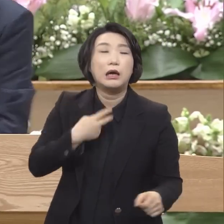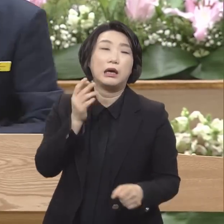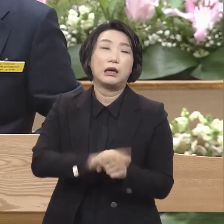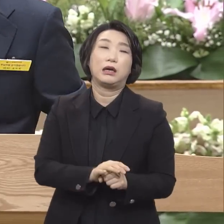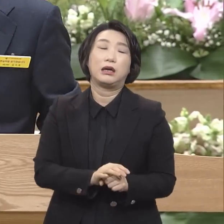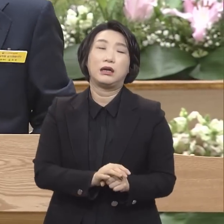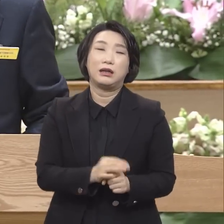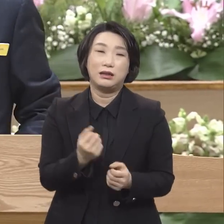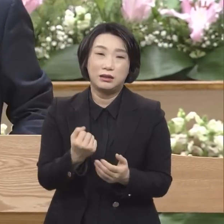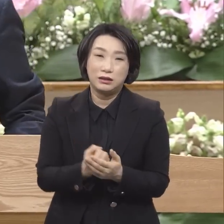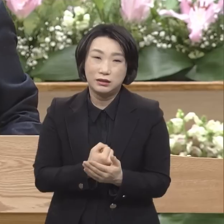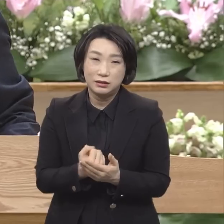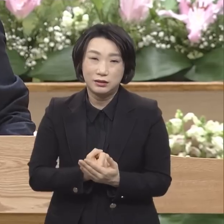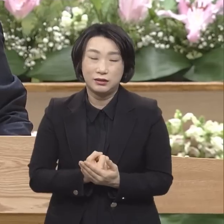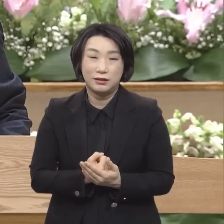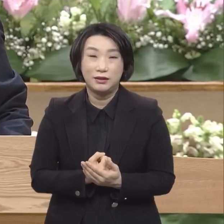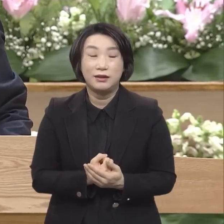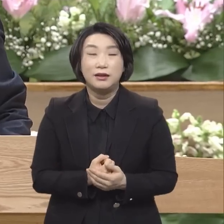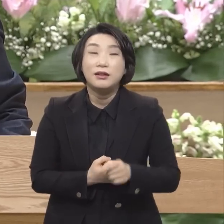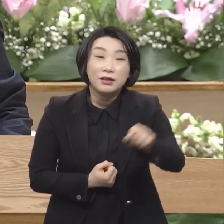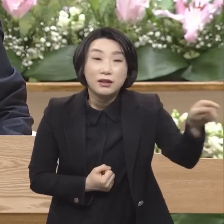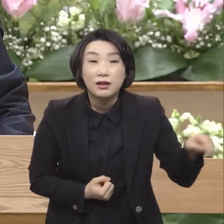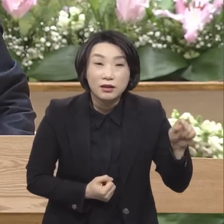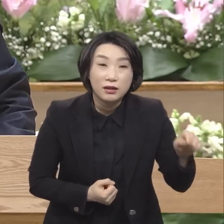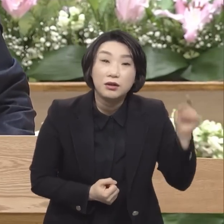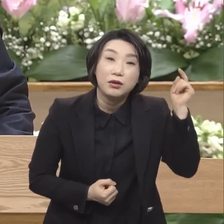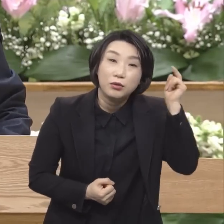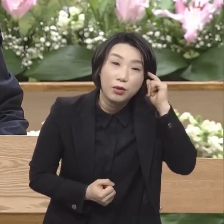모독할 수 있느냐? 이것은